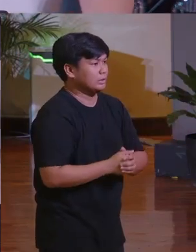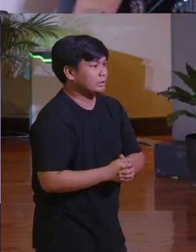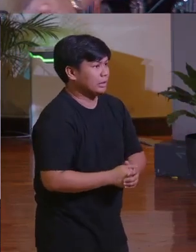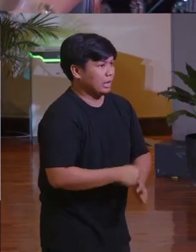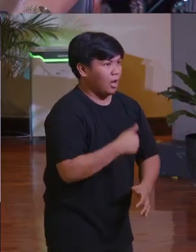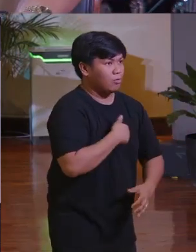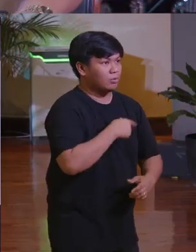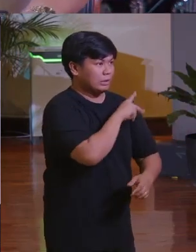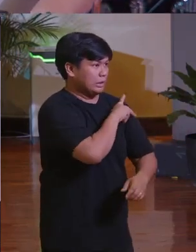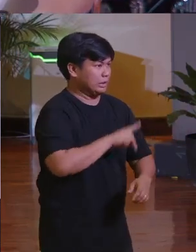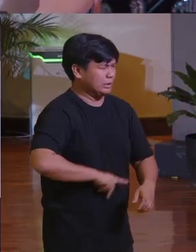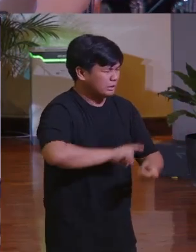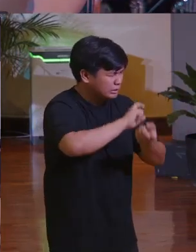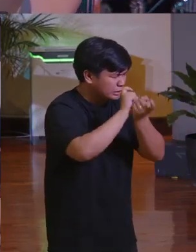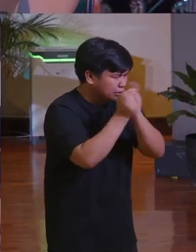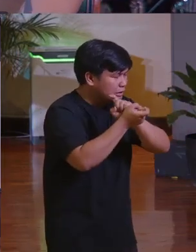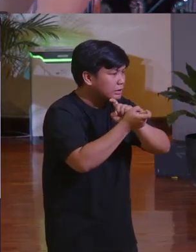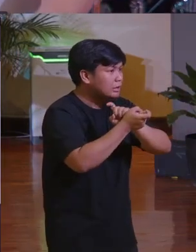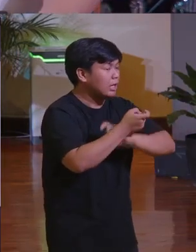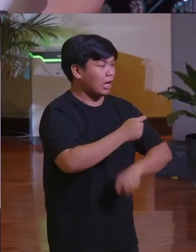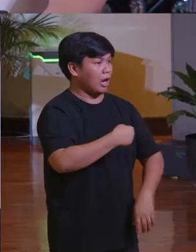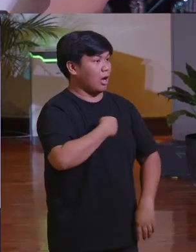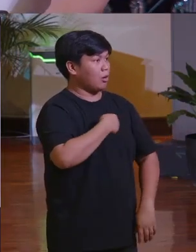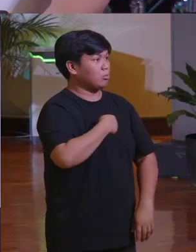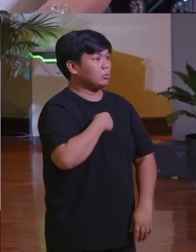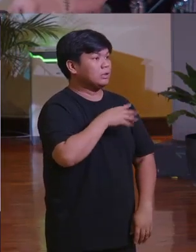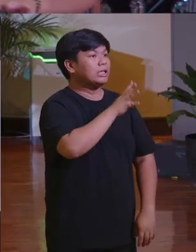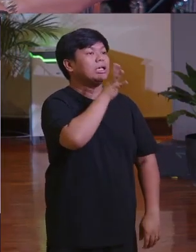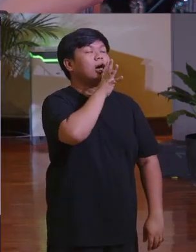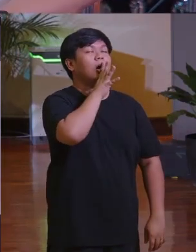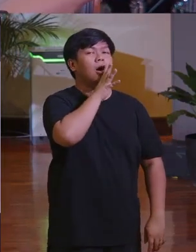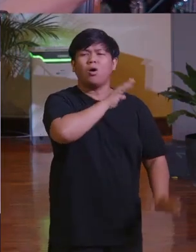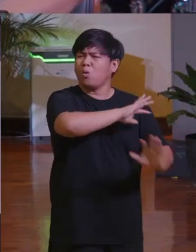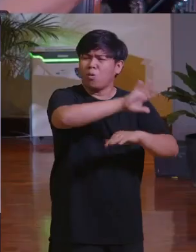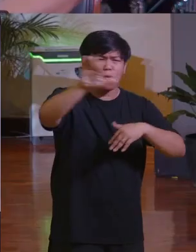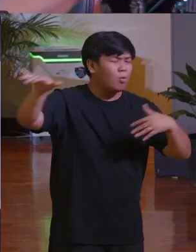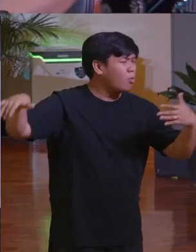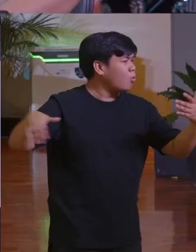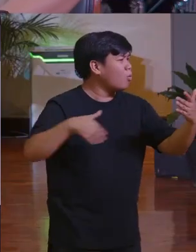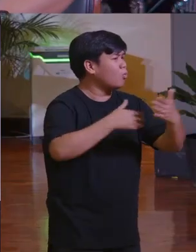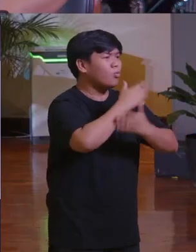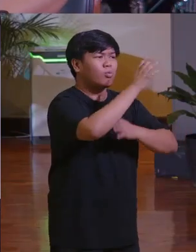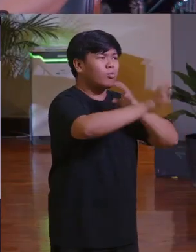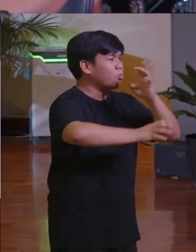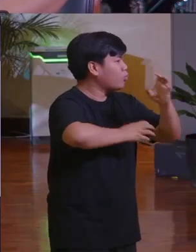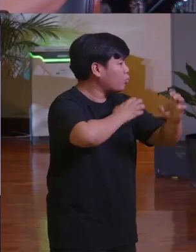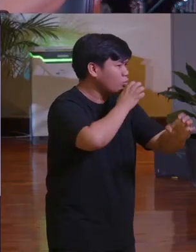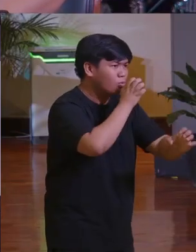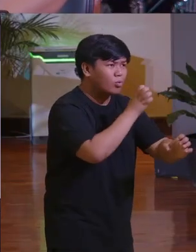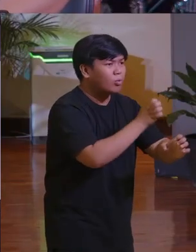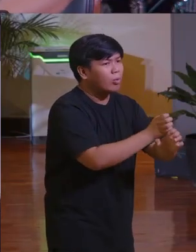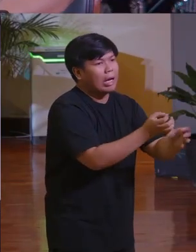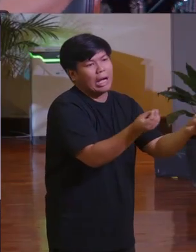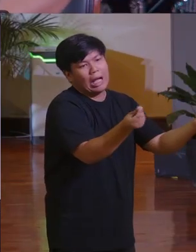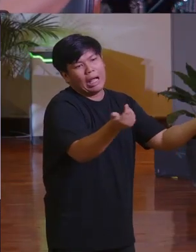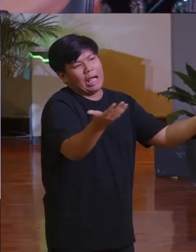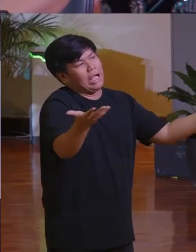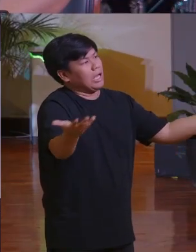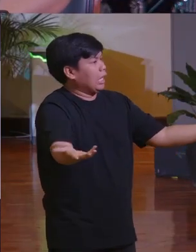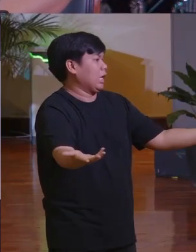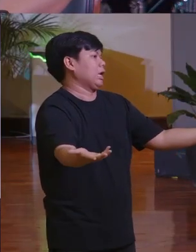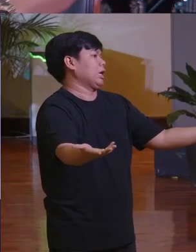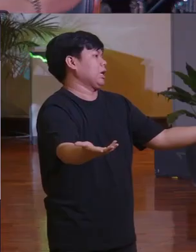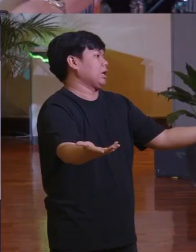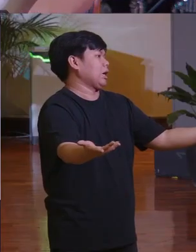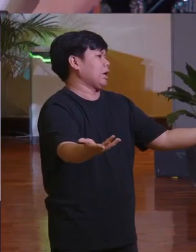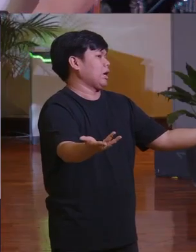Nebuchadnezzar. Si Nebuchadnezzar po nagsabi nito, all the inhabitants of the earth are accounted as nothing.